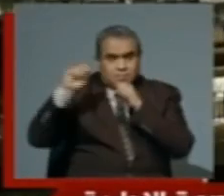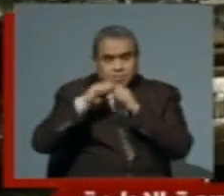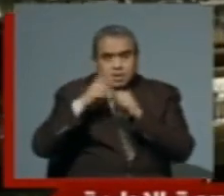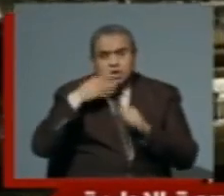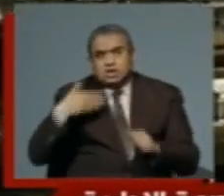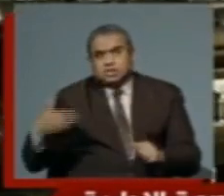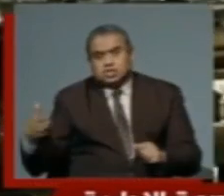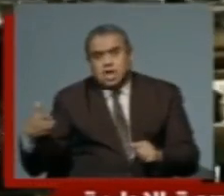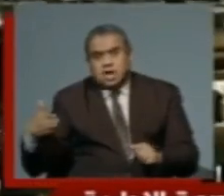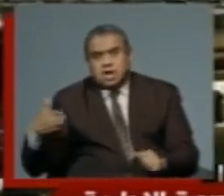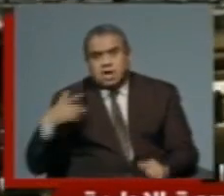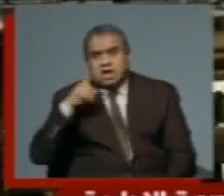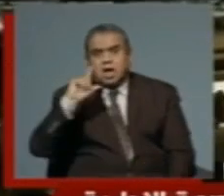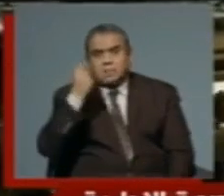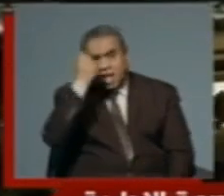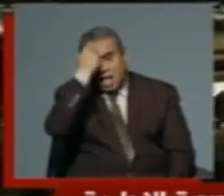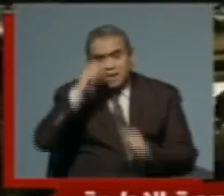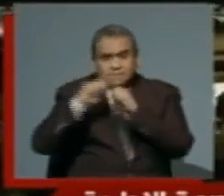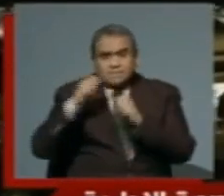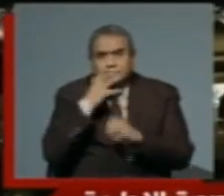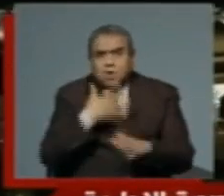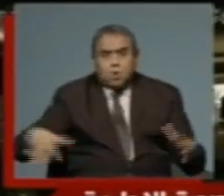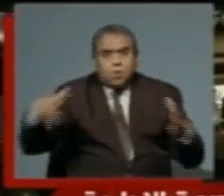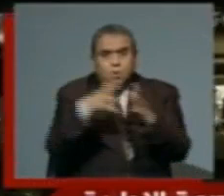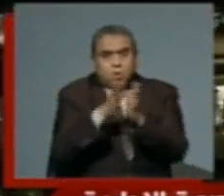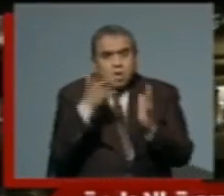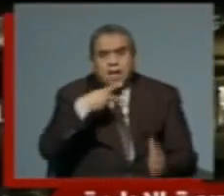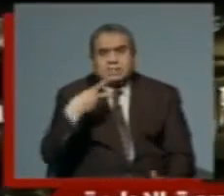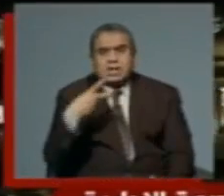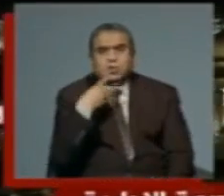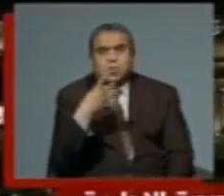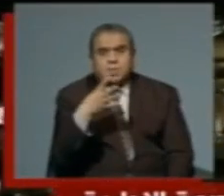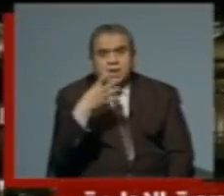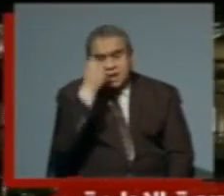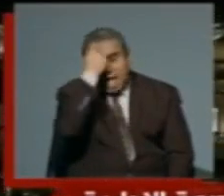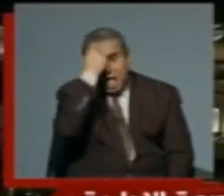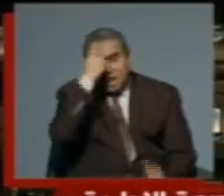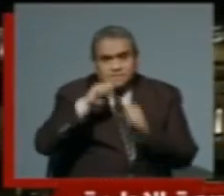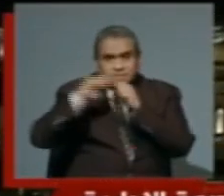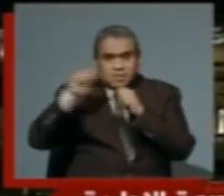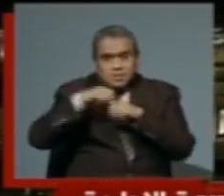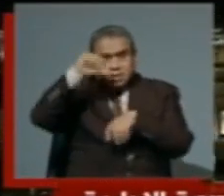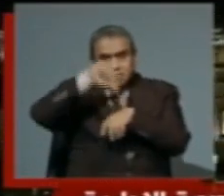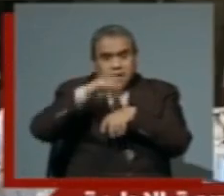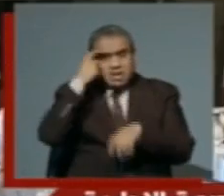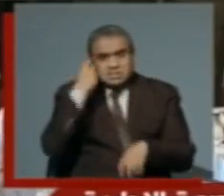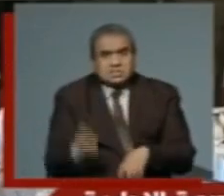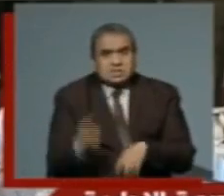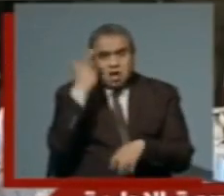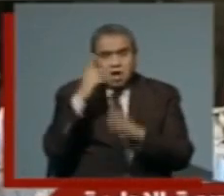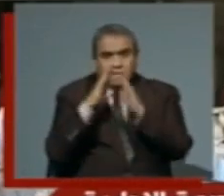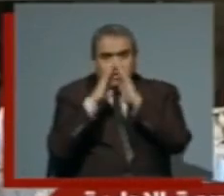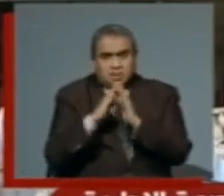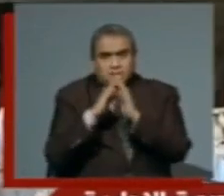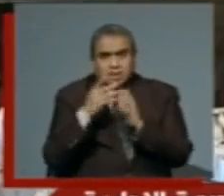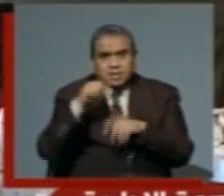15 الف متر في اجمالي 42,000 متر مركز الثقافي مركز الثقافه تتكون من مركز